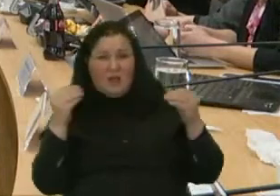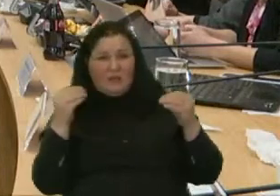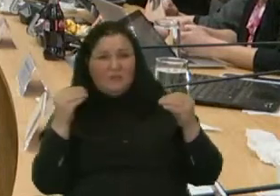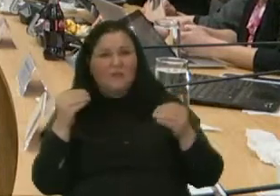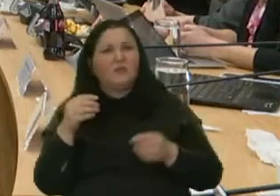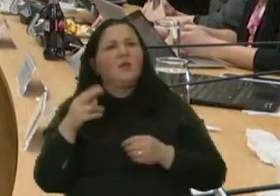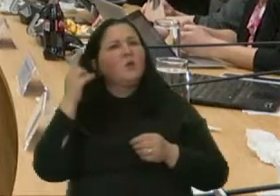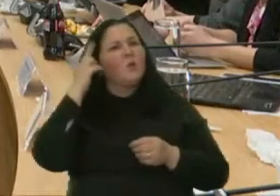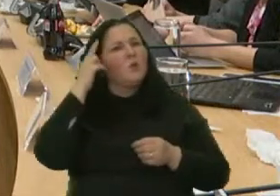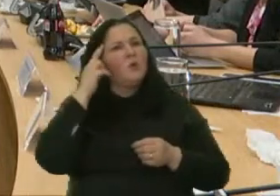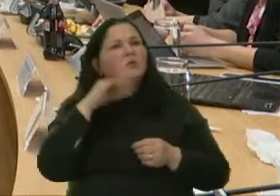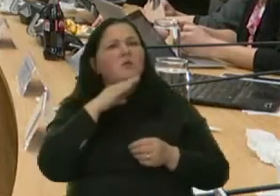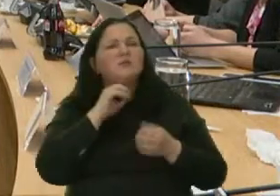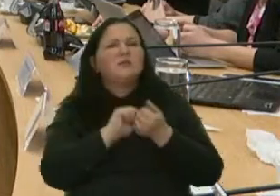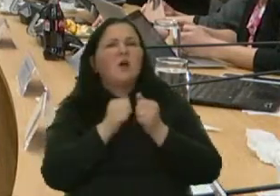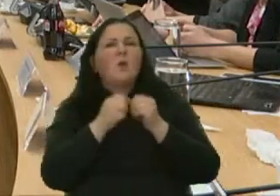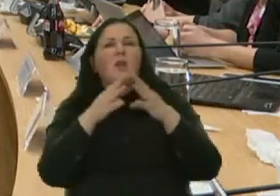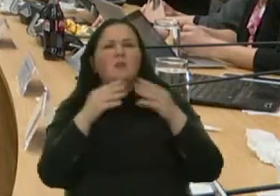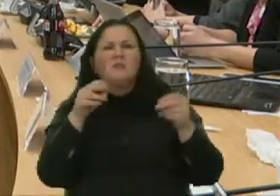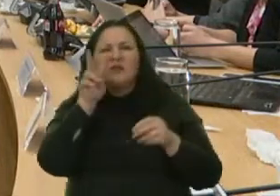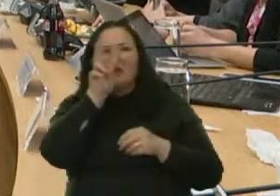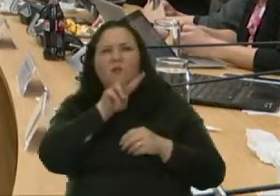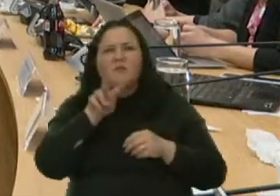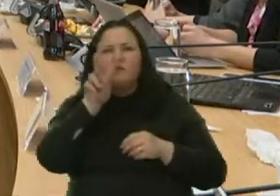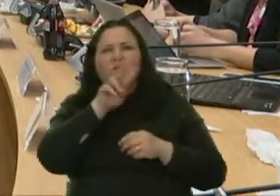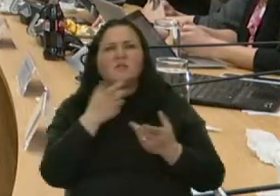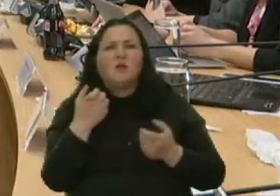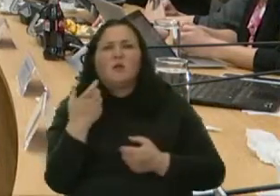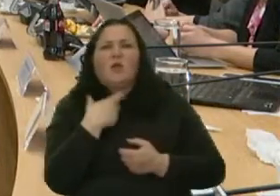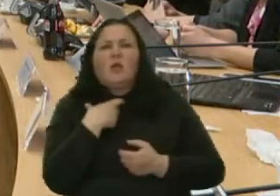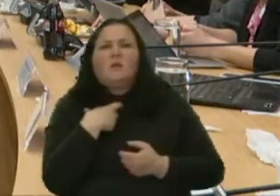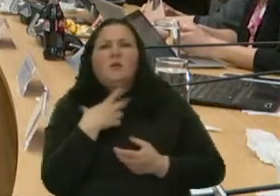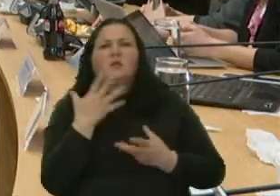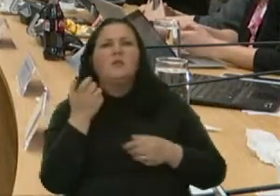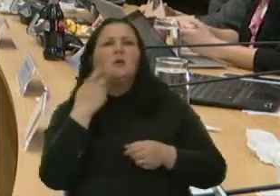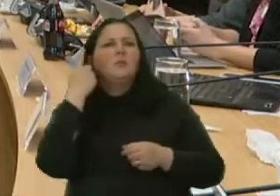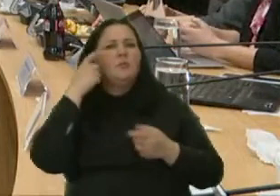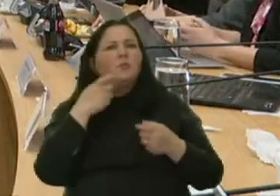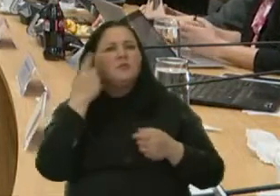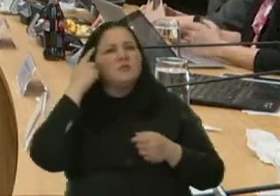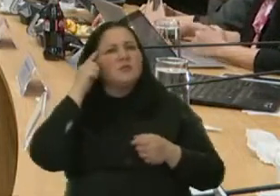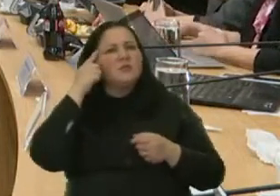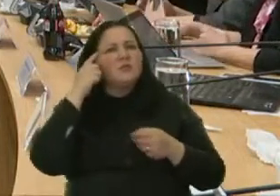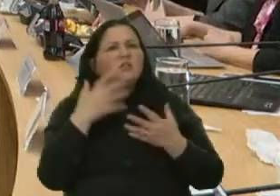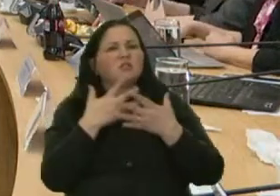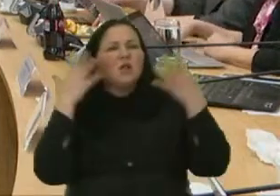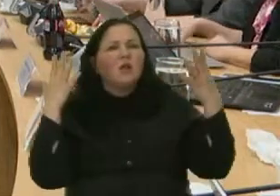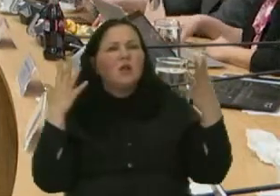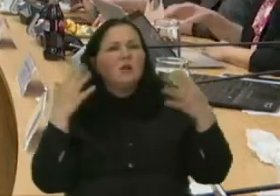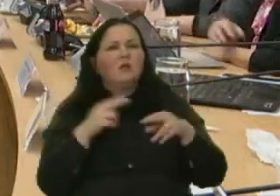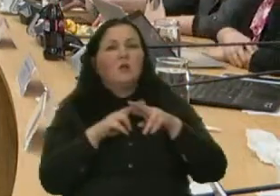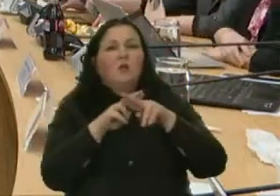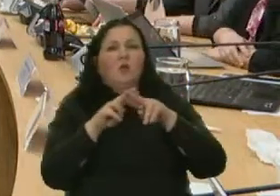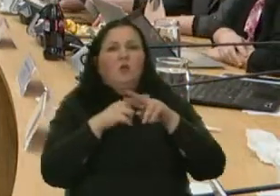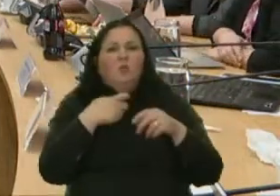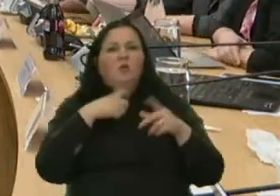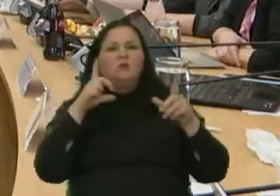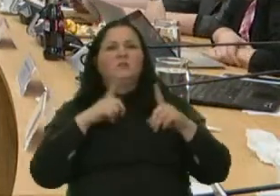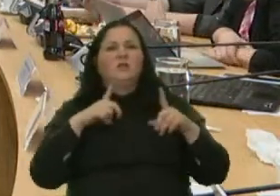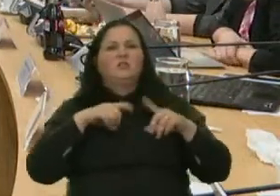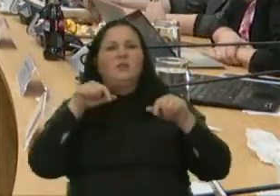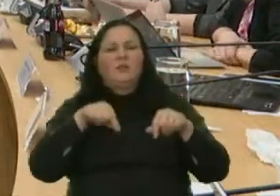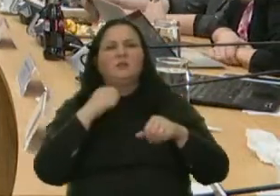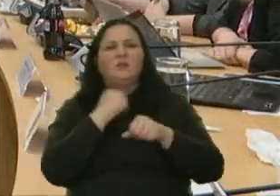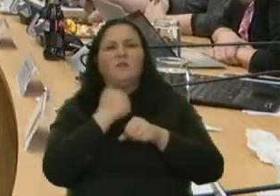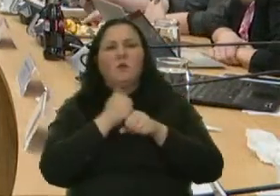Administrative fie lipsă de viziune fie incapacitatea de a putea să gnd gândești în concret Cum pot să aștept acuma să fac un